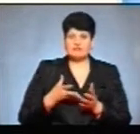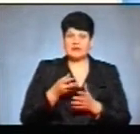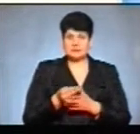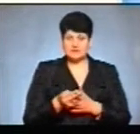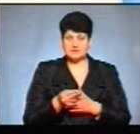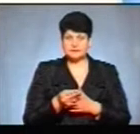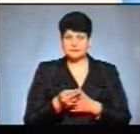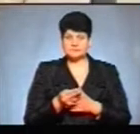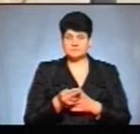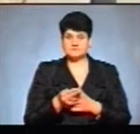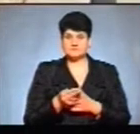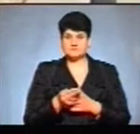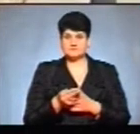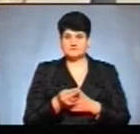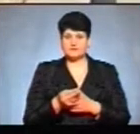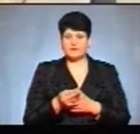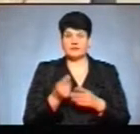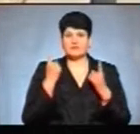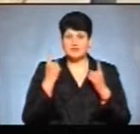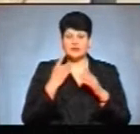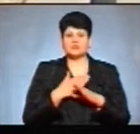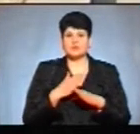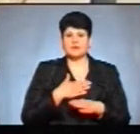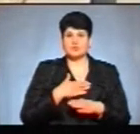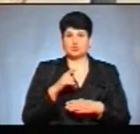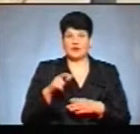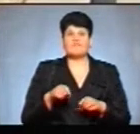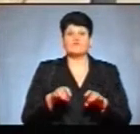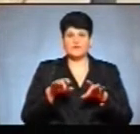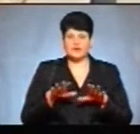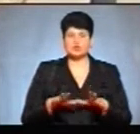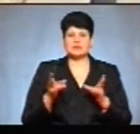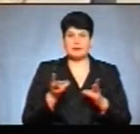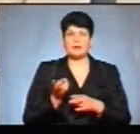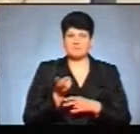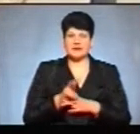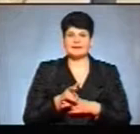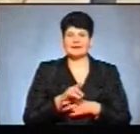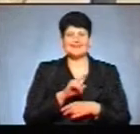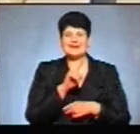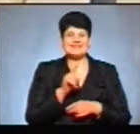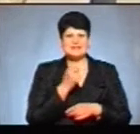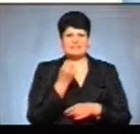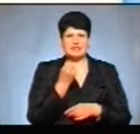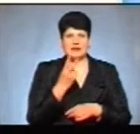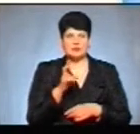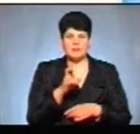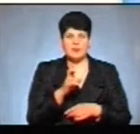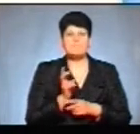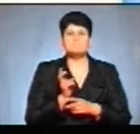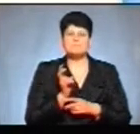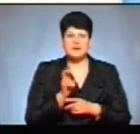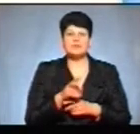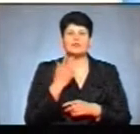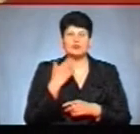то значна частина наших людей вирішила, що треба прийти не з 12-го, а прийти саме